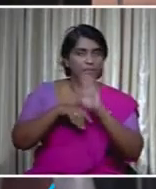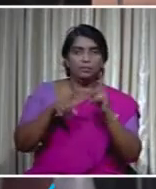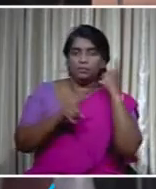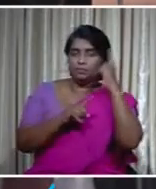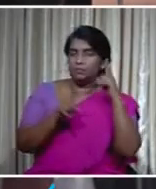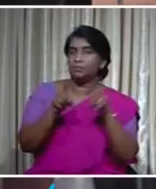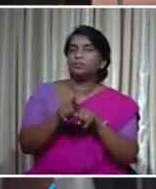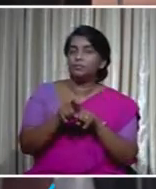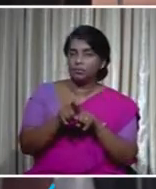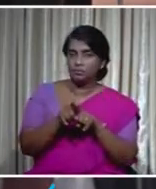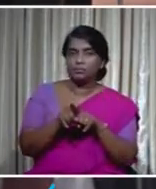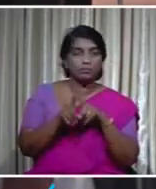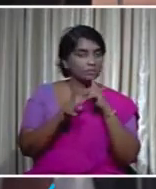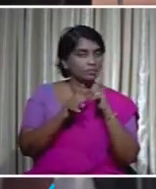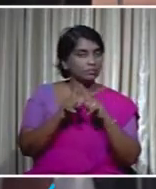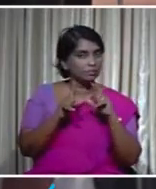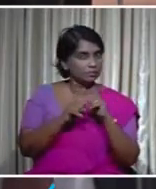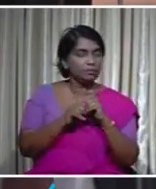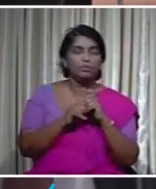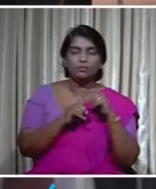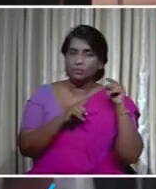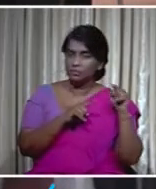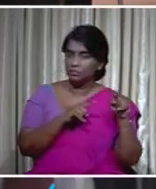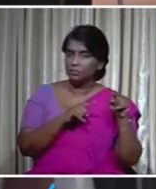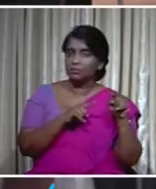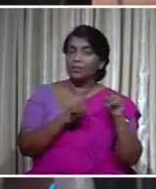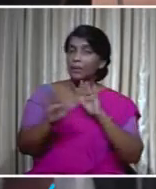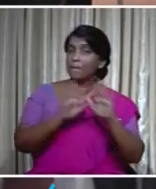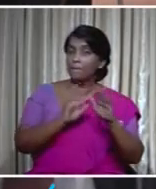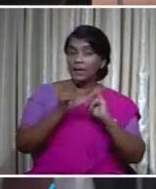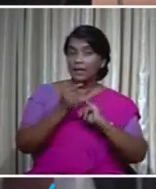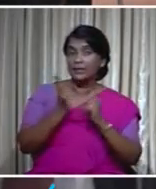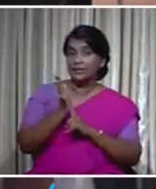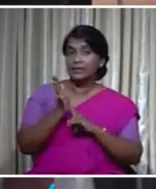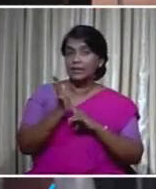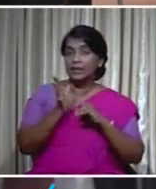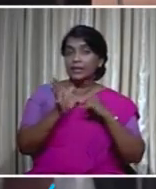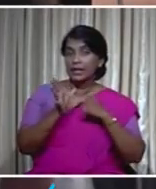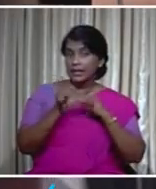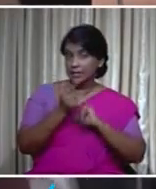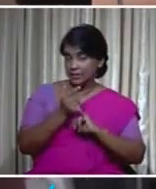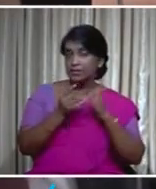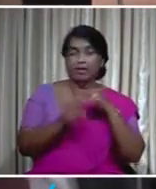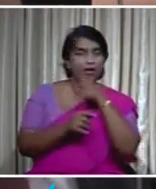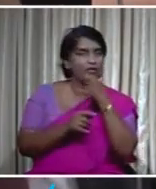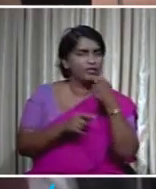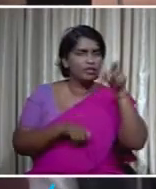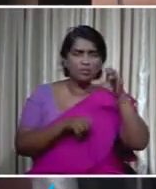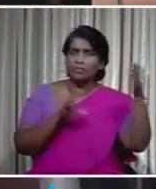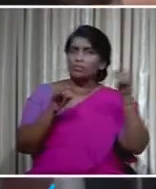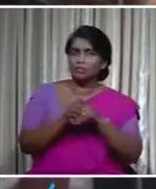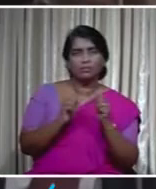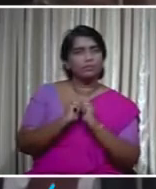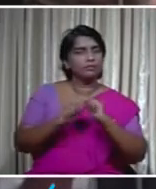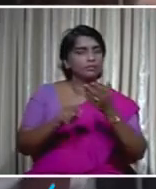கல்வி பணிப்பாளர்கள். அவர்களையாவது நீங்கள் அணுகி இலங்கைக்கான ஒரு கல்வி திட்டத்தை, ஒரு முன்பள்ளி கல்வி திட்டத்தை கொண்டு வாருங்கள் என்பதைத்தான் நான் இந்த இடத்தில்